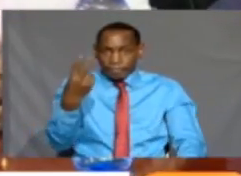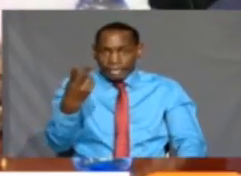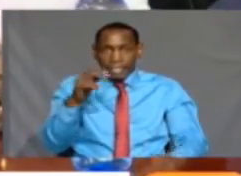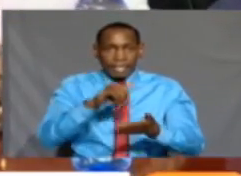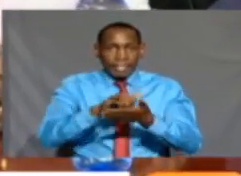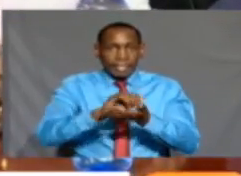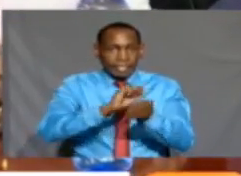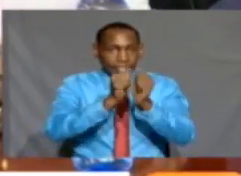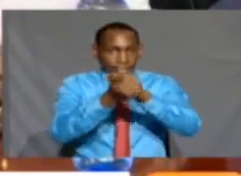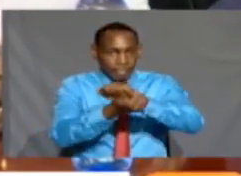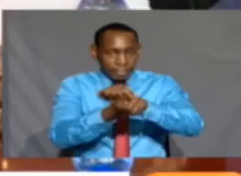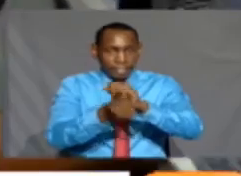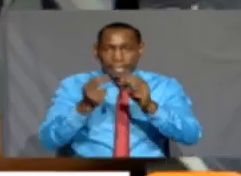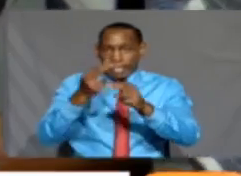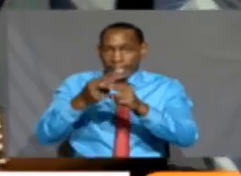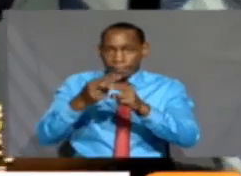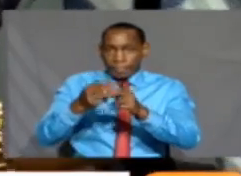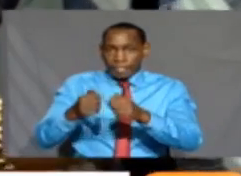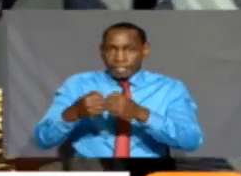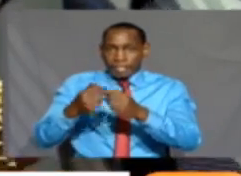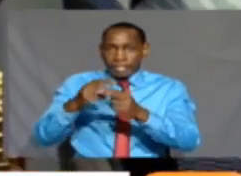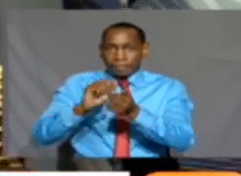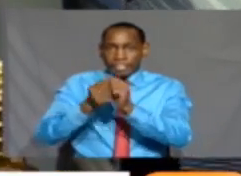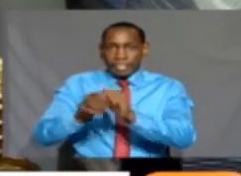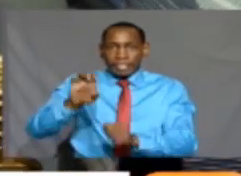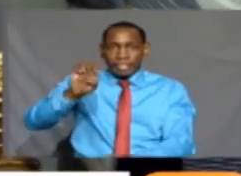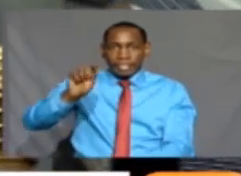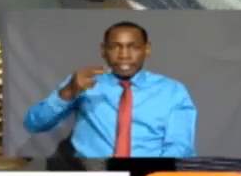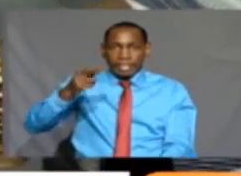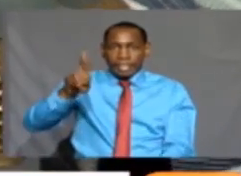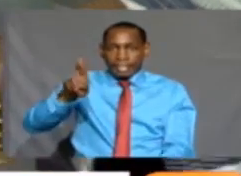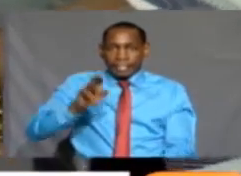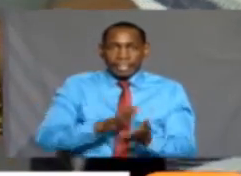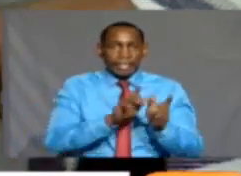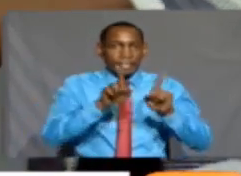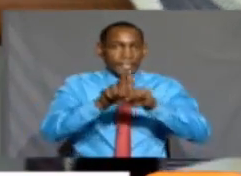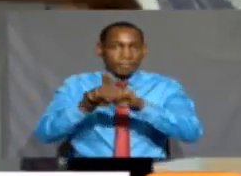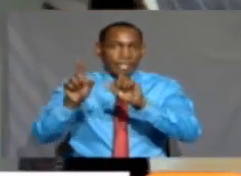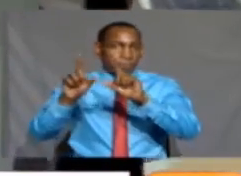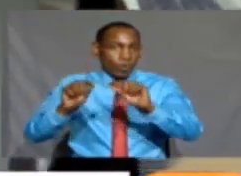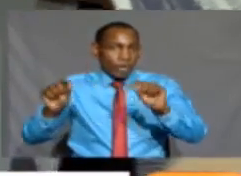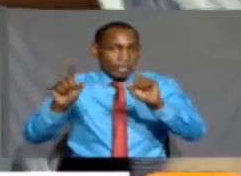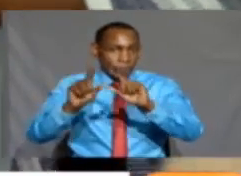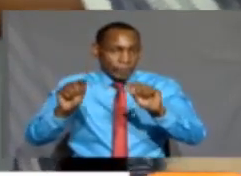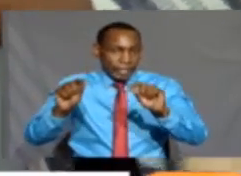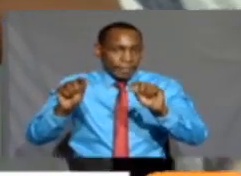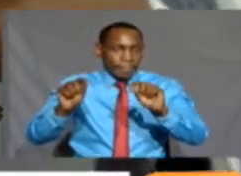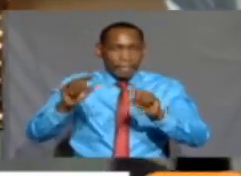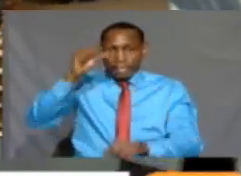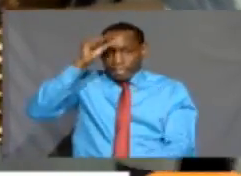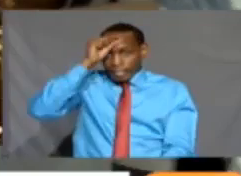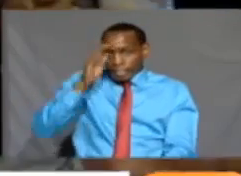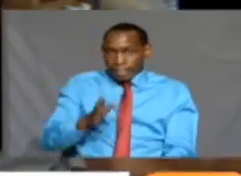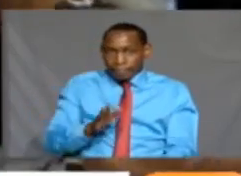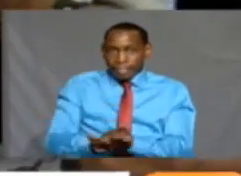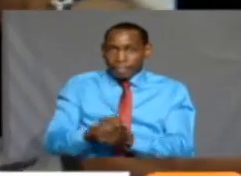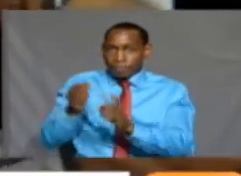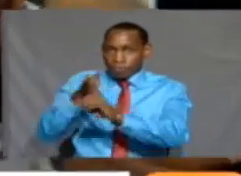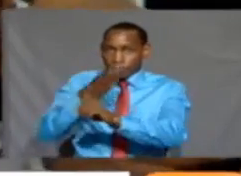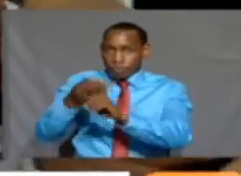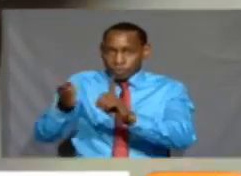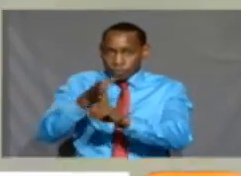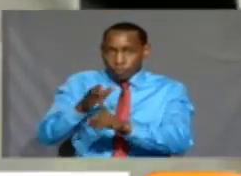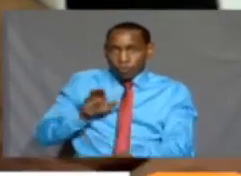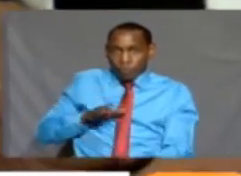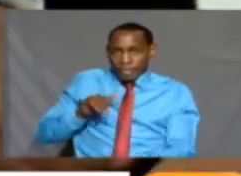vilikuwa vimebadilishwa majina na kuwekwa ya Esther Nyatu. Aidha, inadaiwa kuwa gavana alimshurutisha mjane